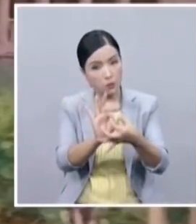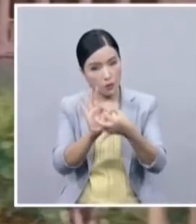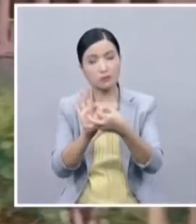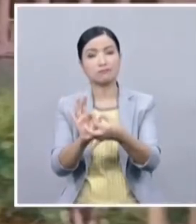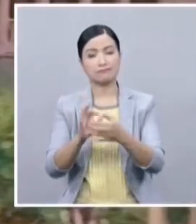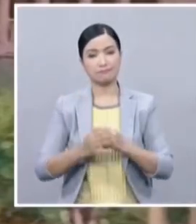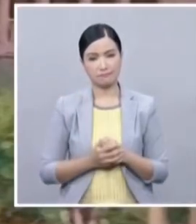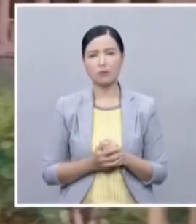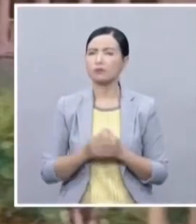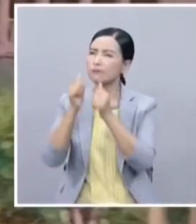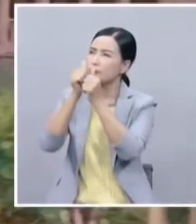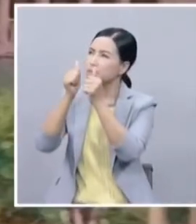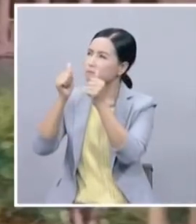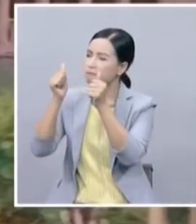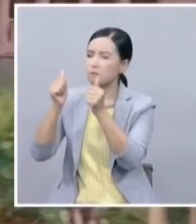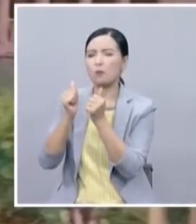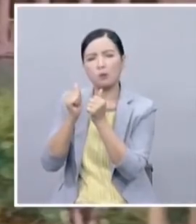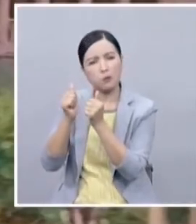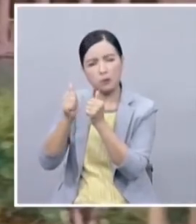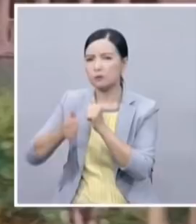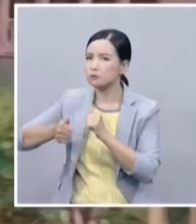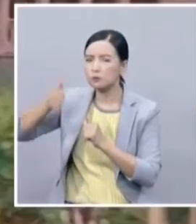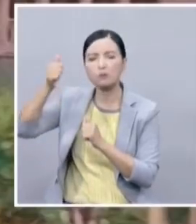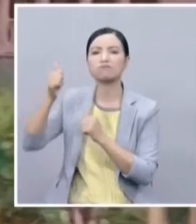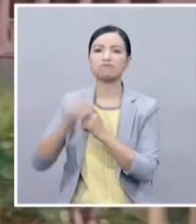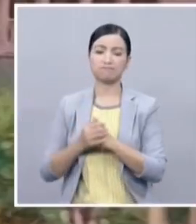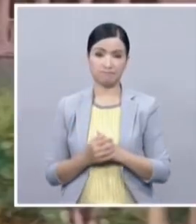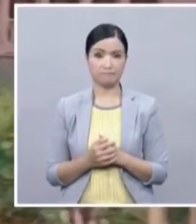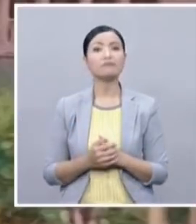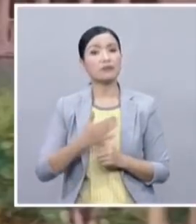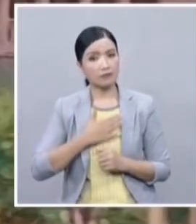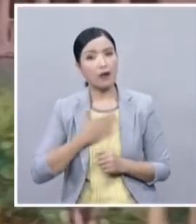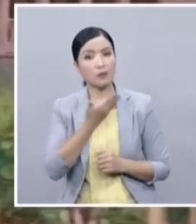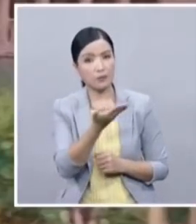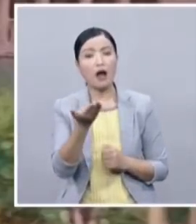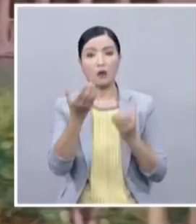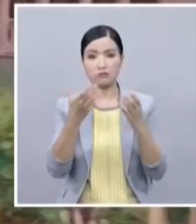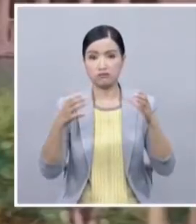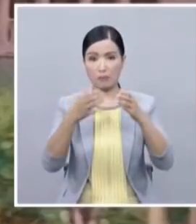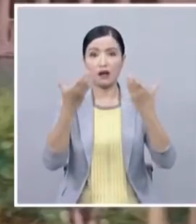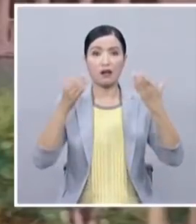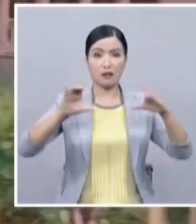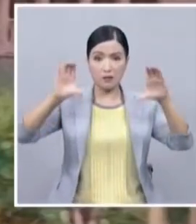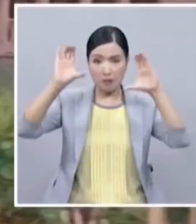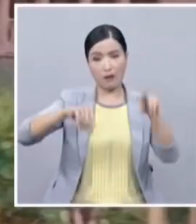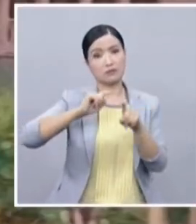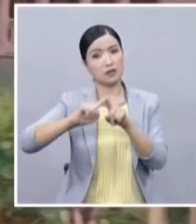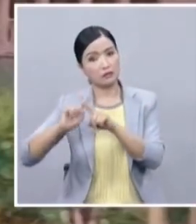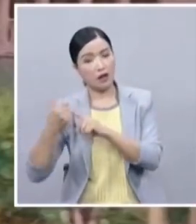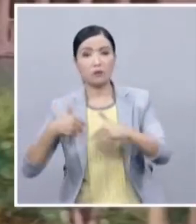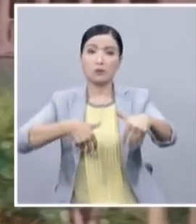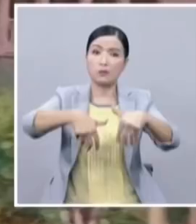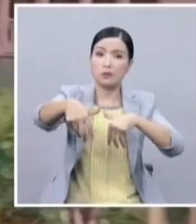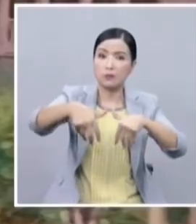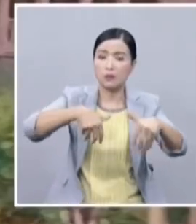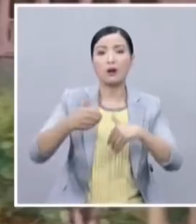างหาที่สุดไม่ได้นะครับเป็นภาคการคุณอย่างหาที่สุดไม่ได้แต่เราในฐานะที่เป็นรัฐบาลส่วนการต่างๆหรือแม้กระทั่งประชาชน